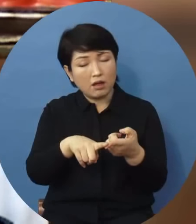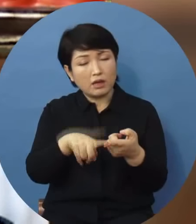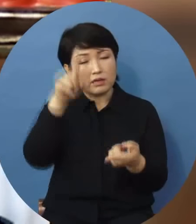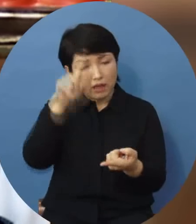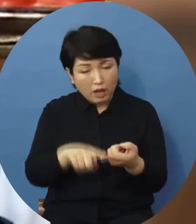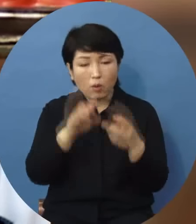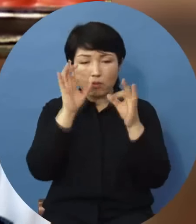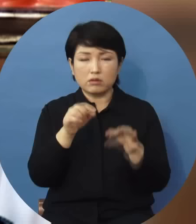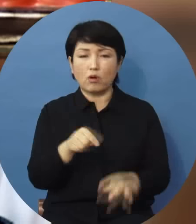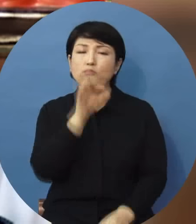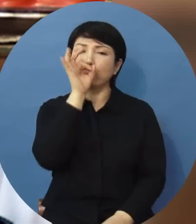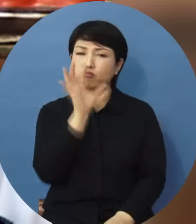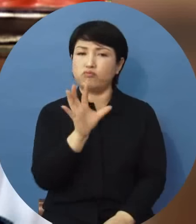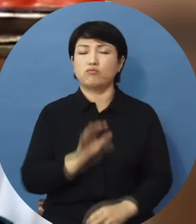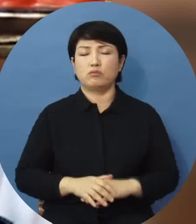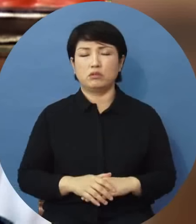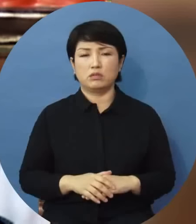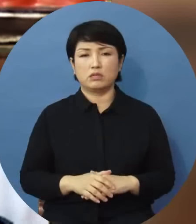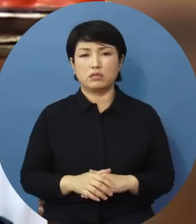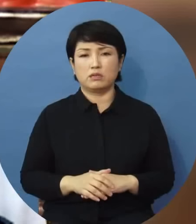불가능할 것이다.